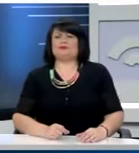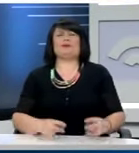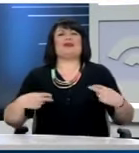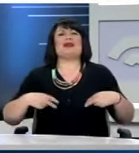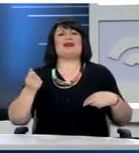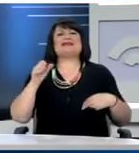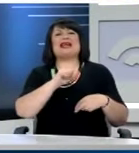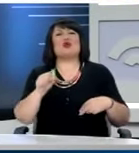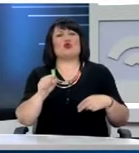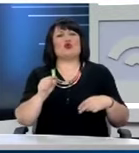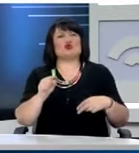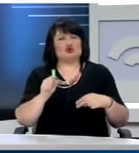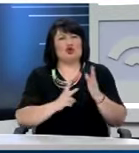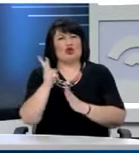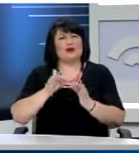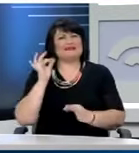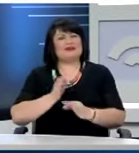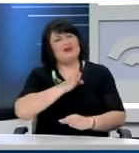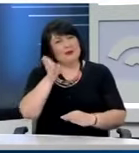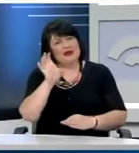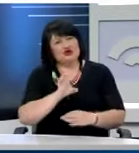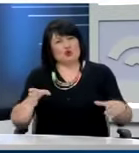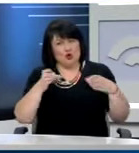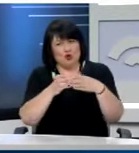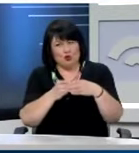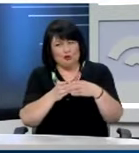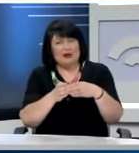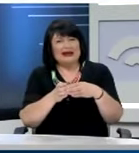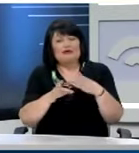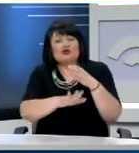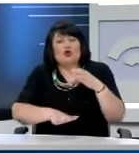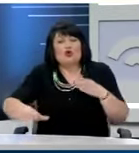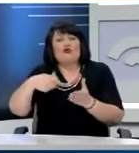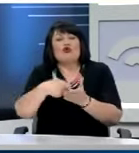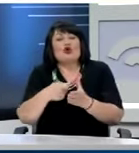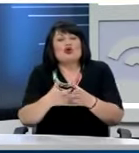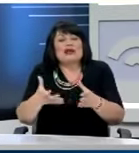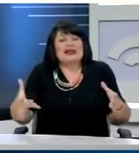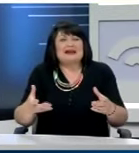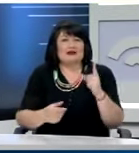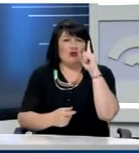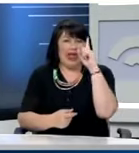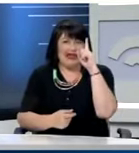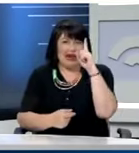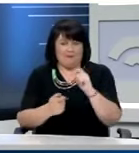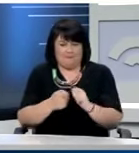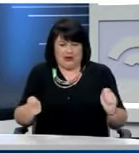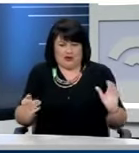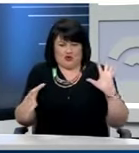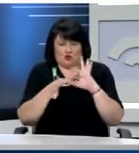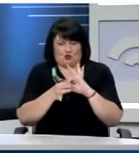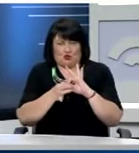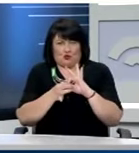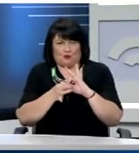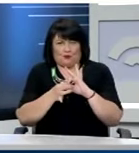στο Eurogroup που θα πάτε στις 12 του Σεπτέμβρη. Η έννοια της διεύρυνσης φορολογικής βάσης συνδέεται με ένα μέτρο. Με ένα. Αυτό το οποίο